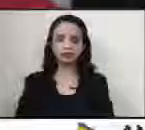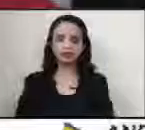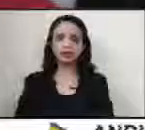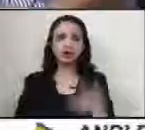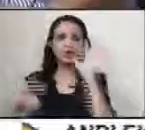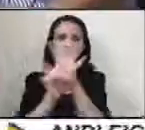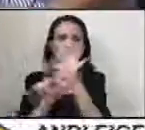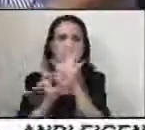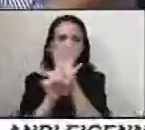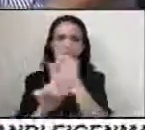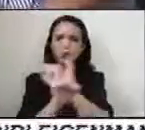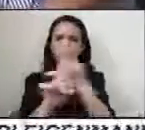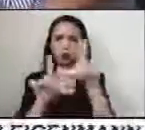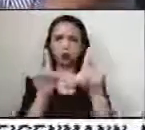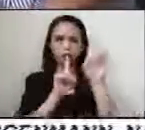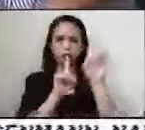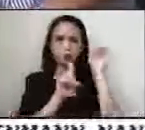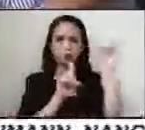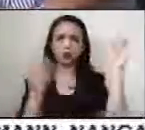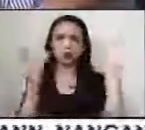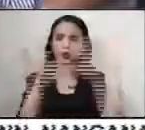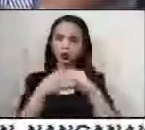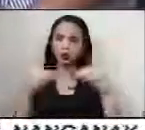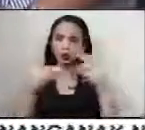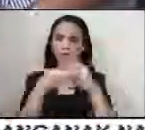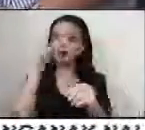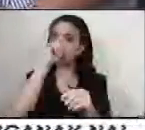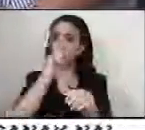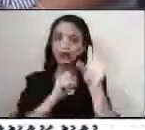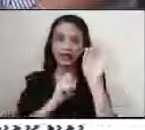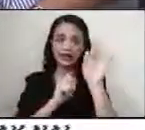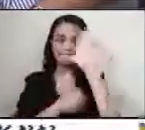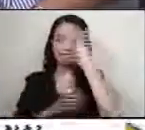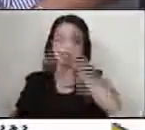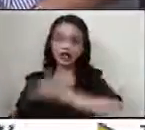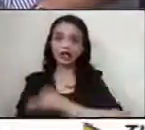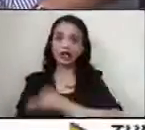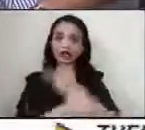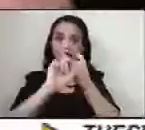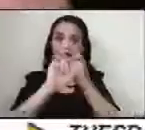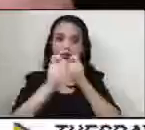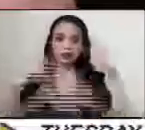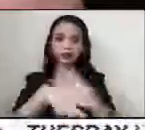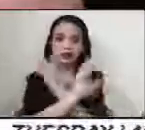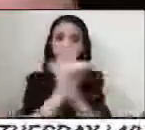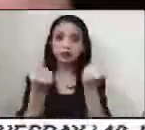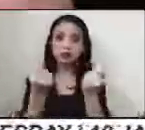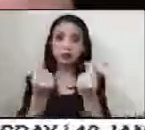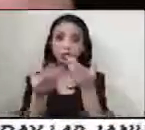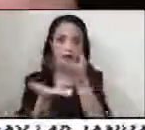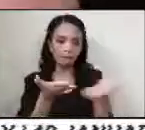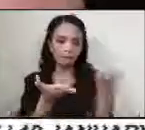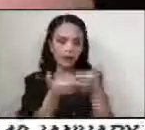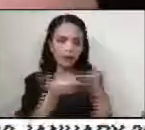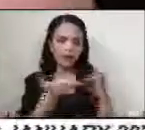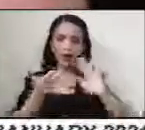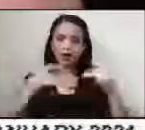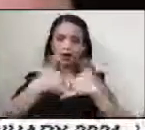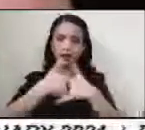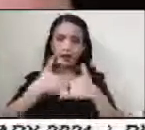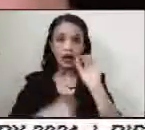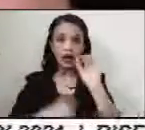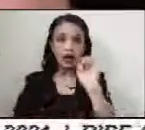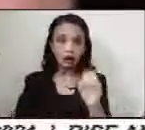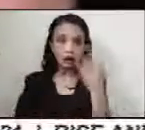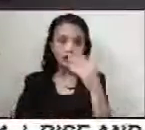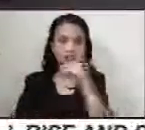mobile games. Ipinaintindi na ng kanyang mga magulang kay Tais at sa kakambal nito ang pangyayari at humingi na rin ito ng tawad